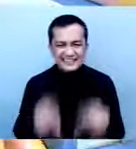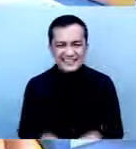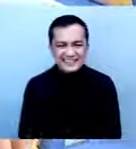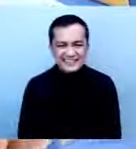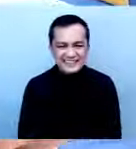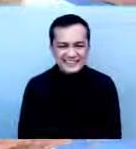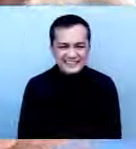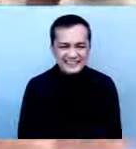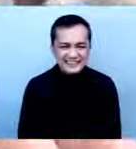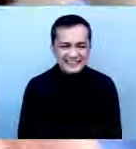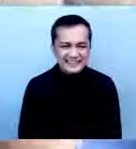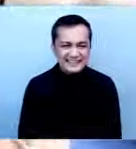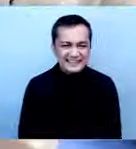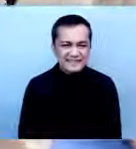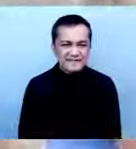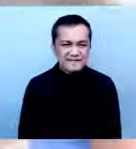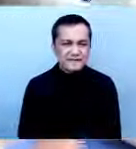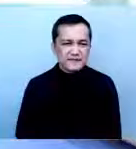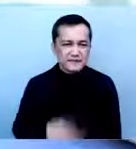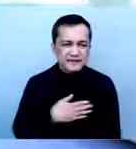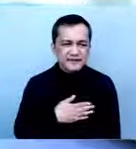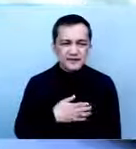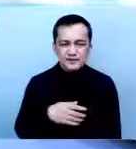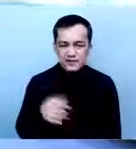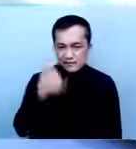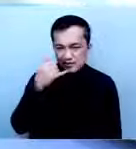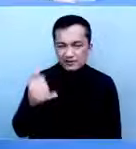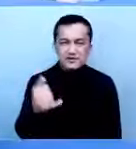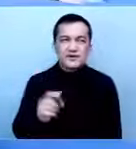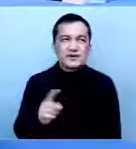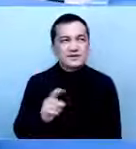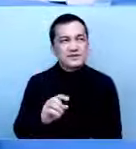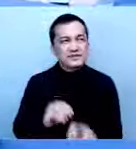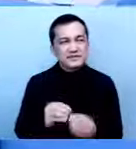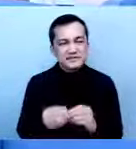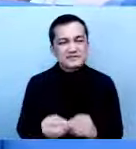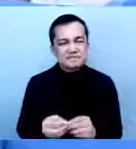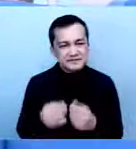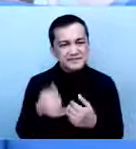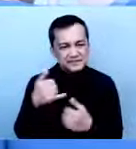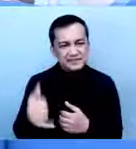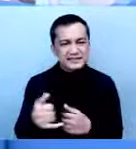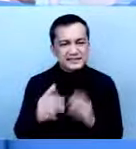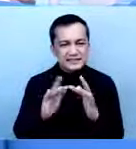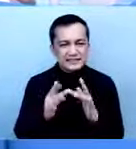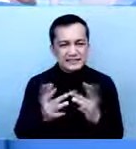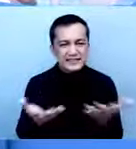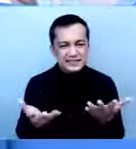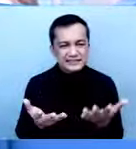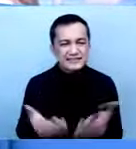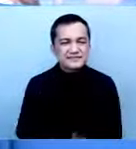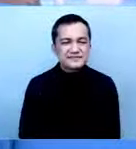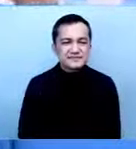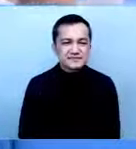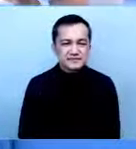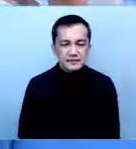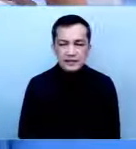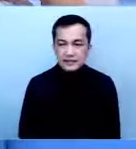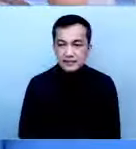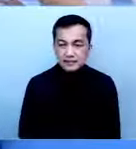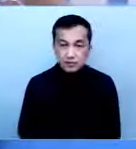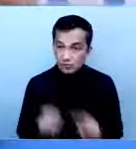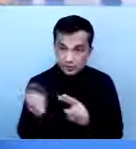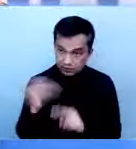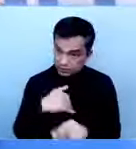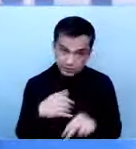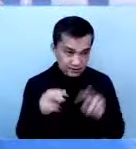Okay. Pag gusto kayong makontakt, anong pwede nating tawagan? Puntahan na social media. Para po makita nyo yung mga packages namin, visit